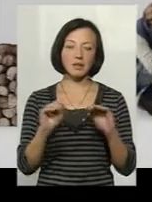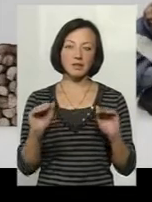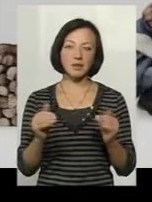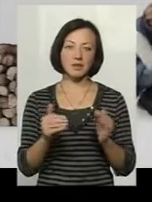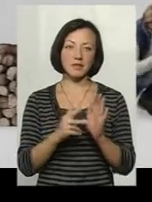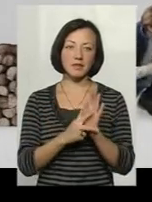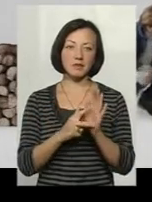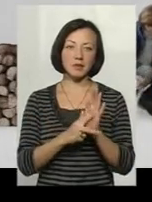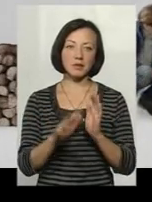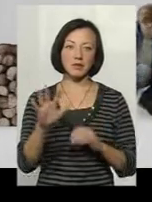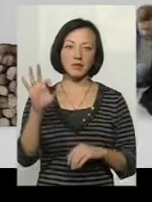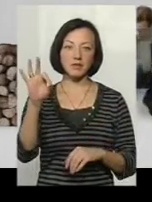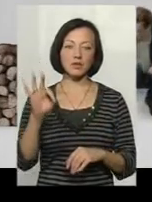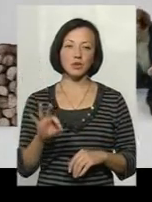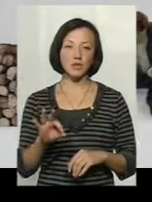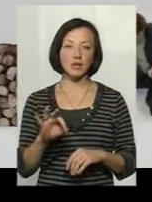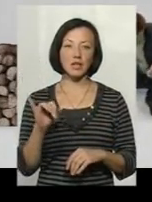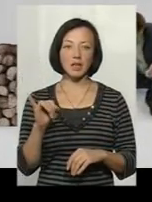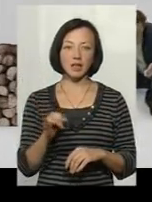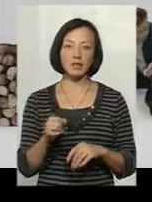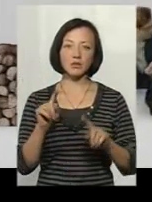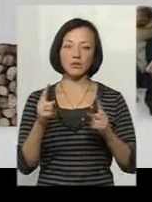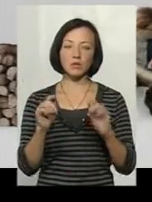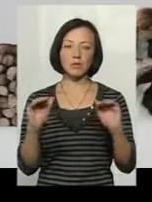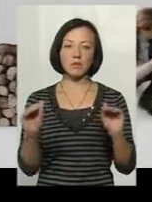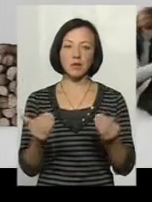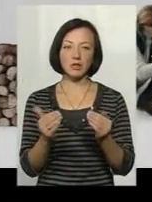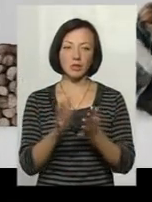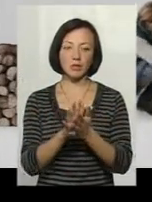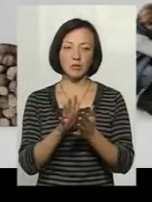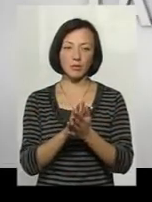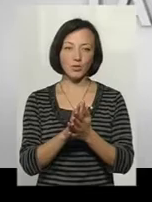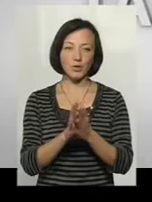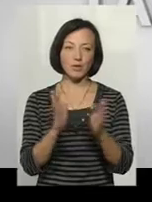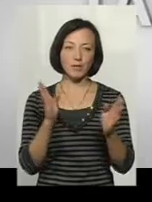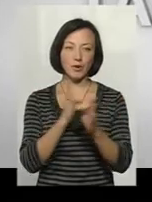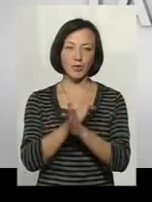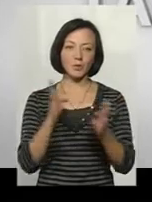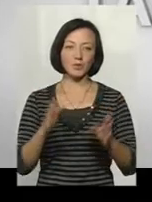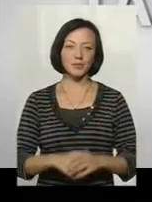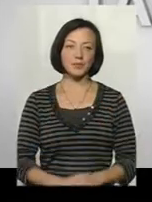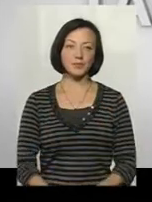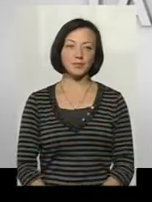за 85%. І вони значно менше забруднюють природу.